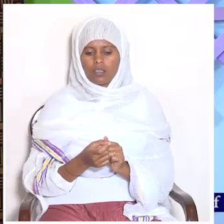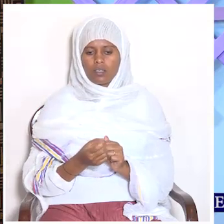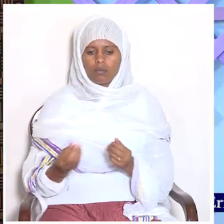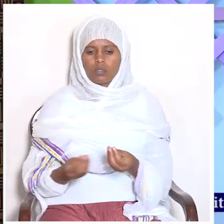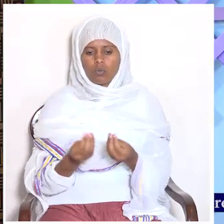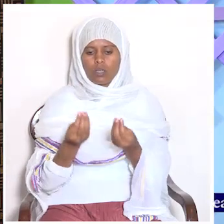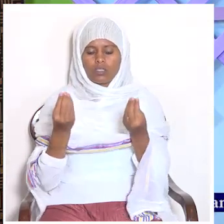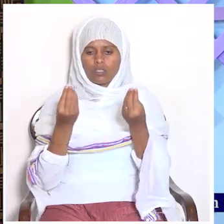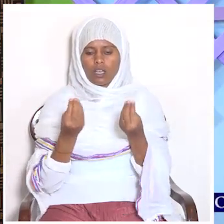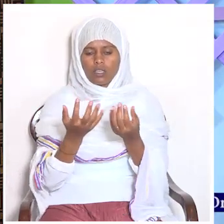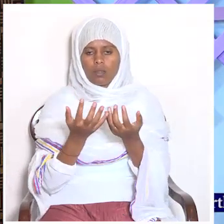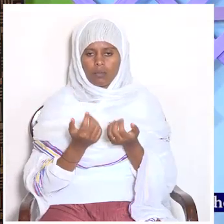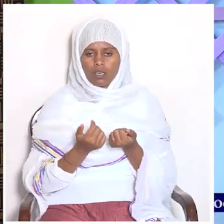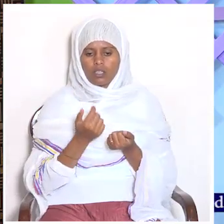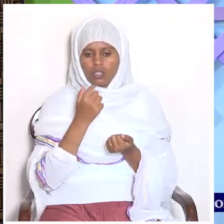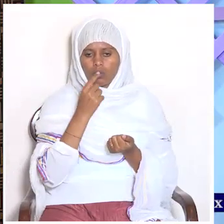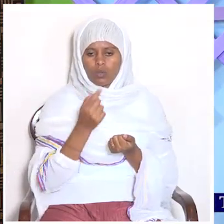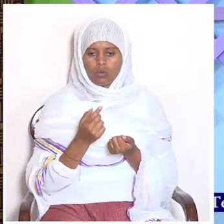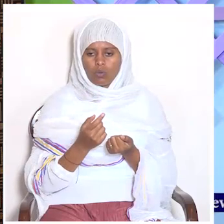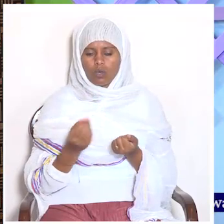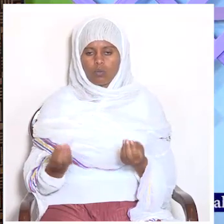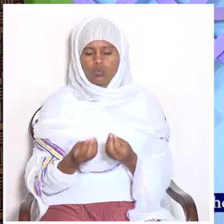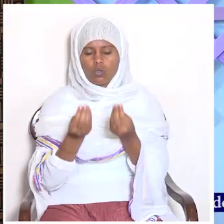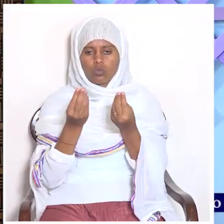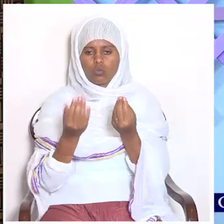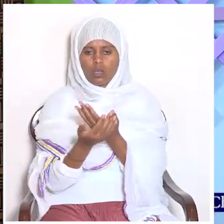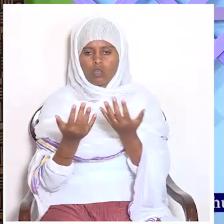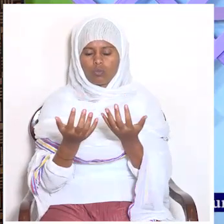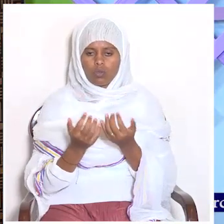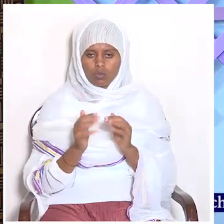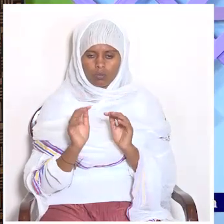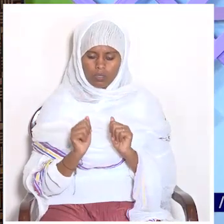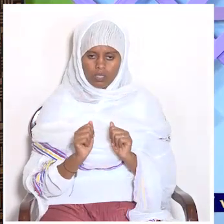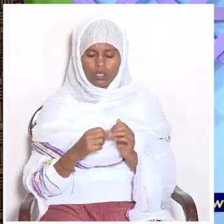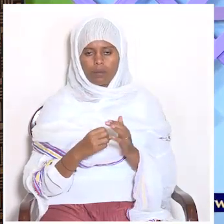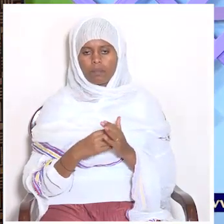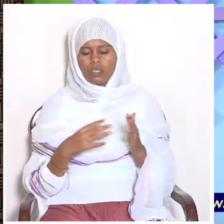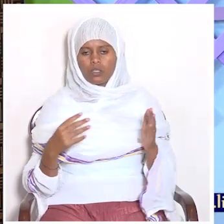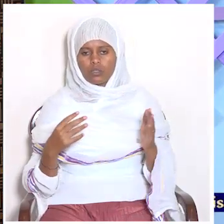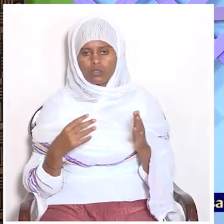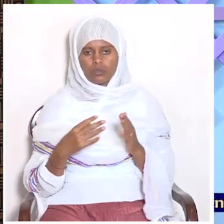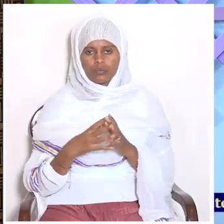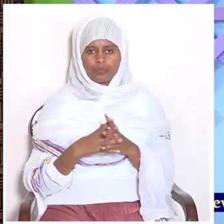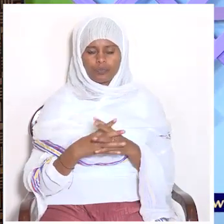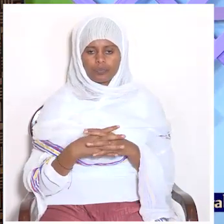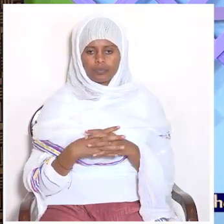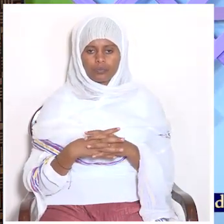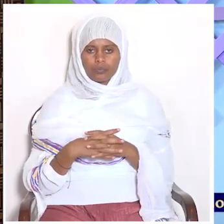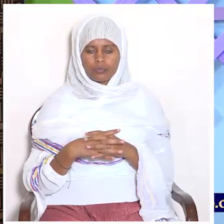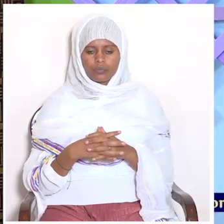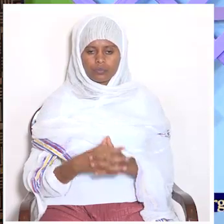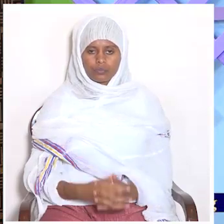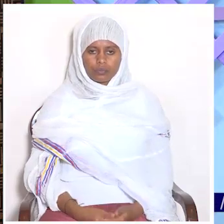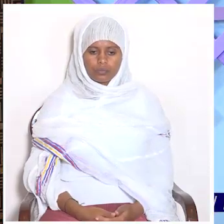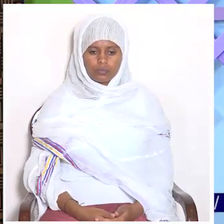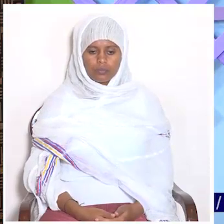እዚ መስዋዕትና ተቐበለልና እንተበልዎ መስዋዕትኹም ኣይቕበለልኩምን፣ ምኽንያቱ